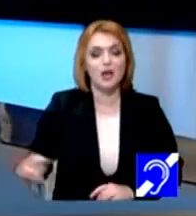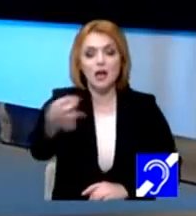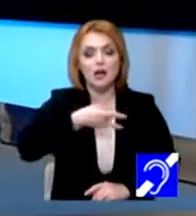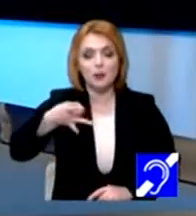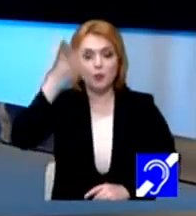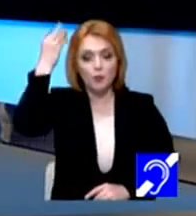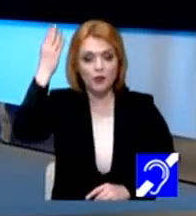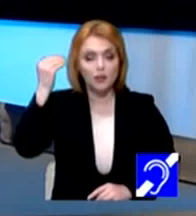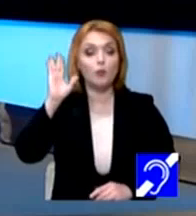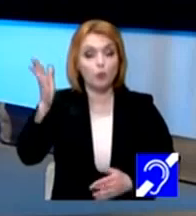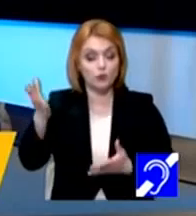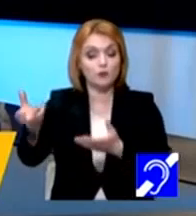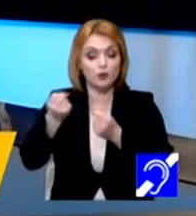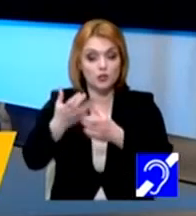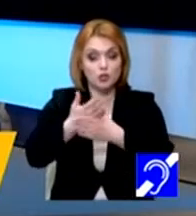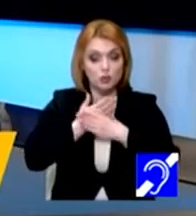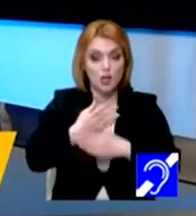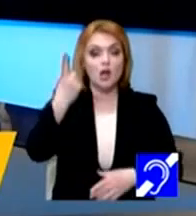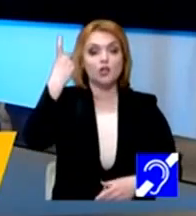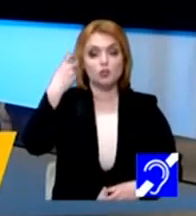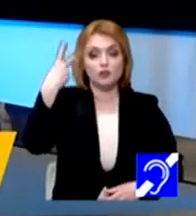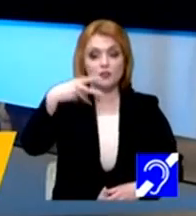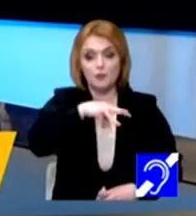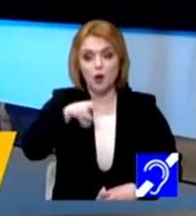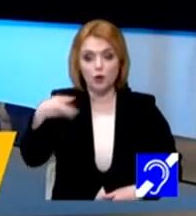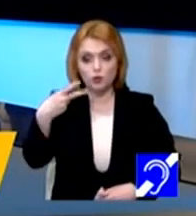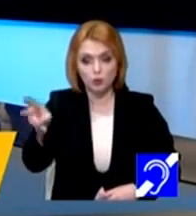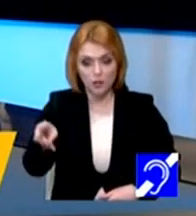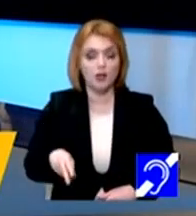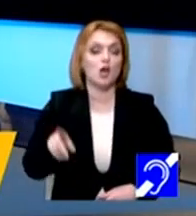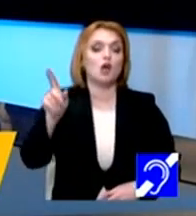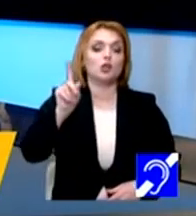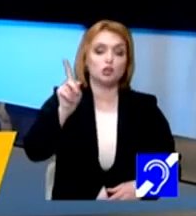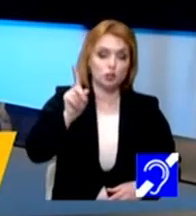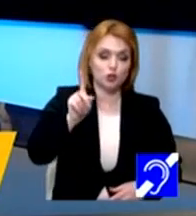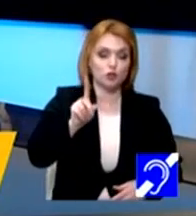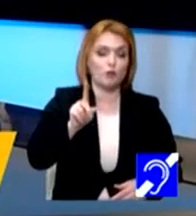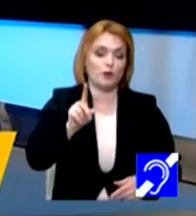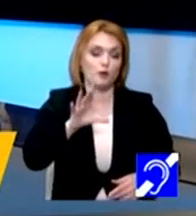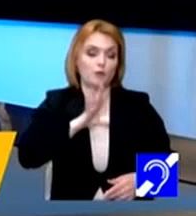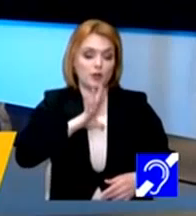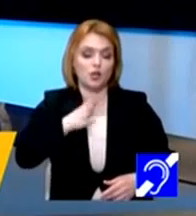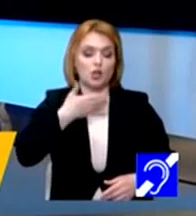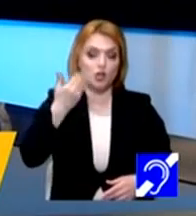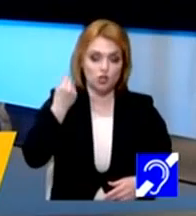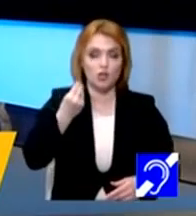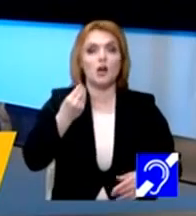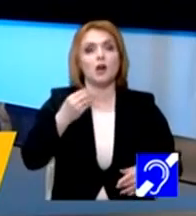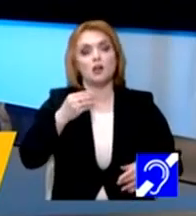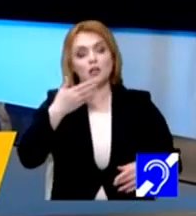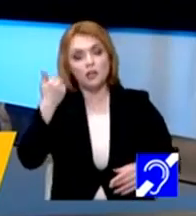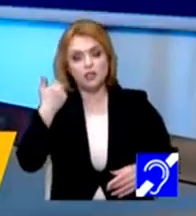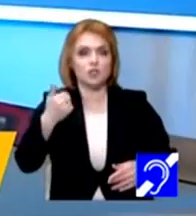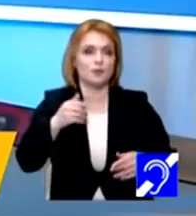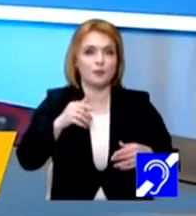Republica Moldova va primi un ajutor de 120 de milioane de dolari pentru a gestiona criza umanitară provocată de războiul dus de Rusia